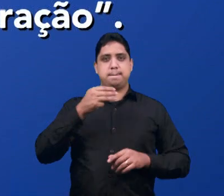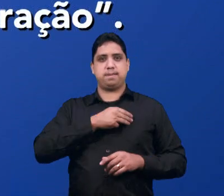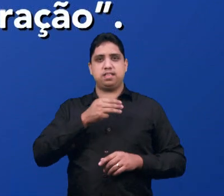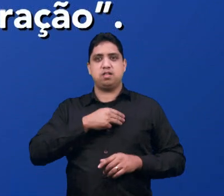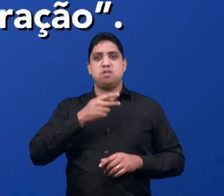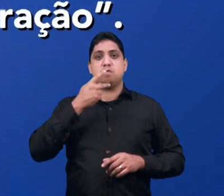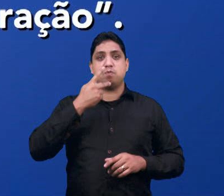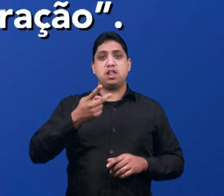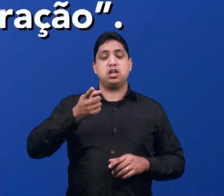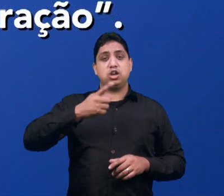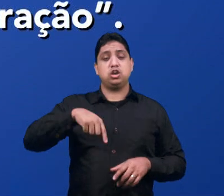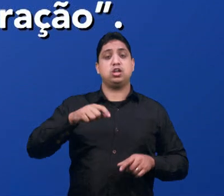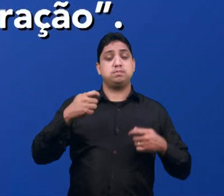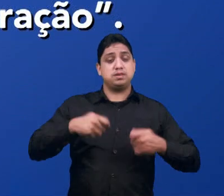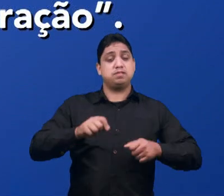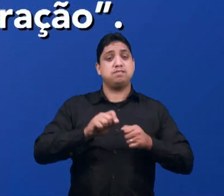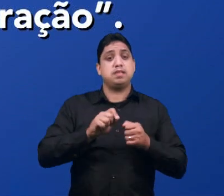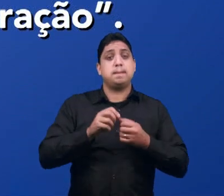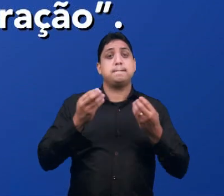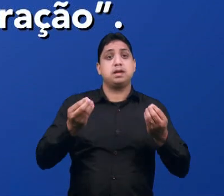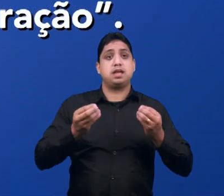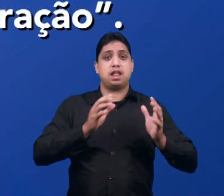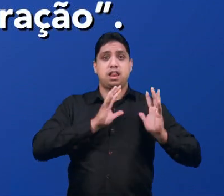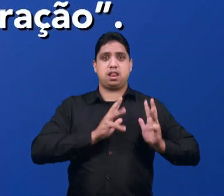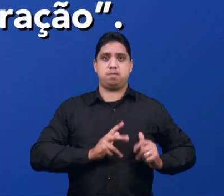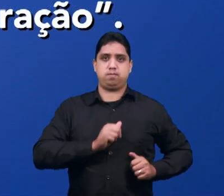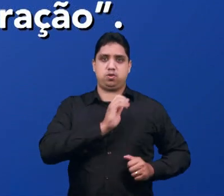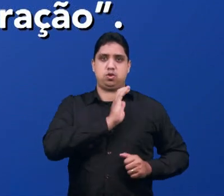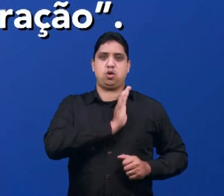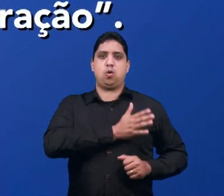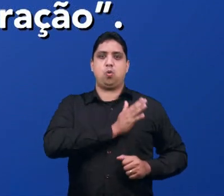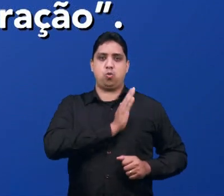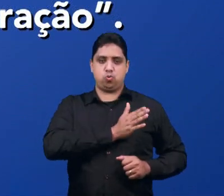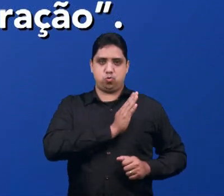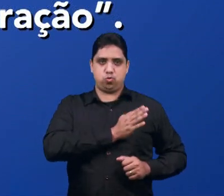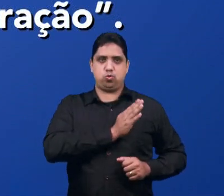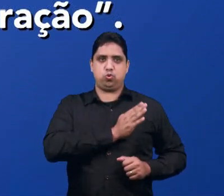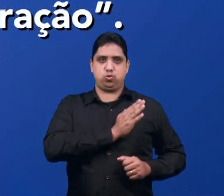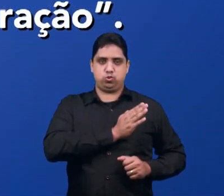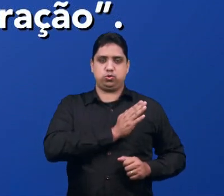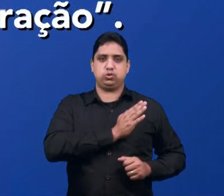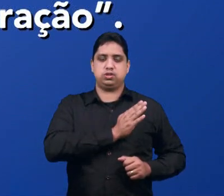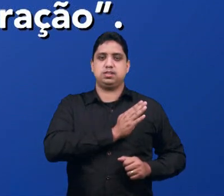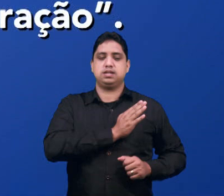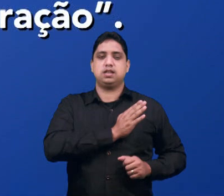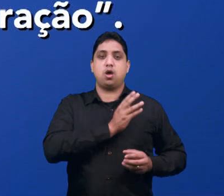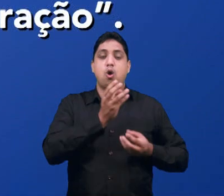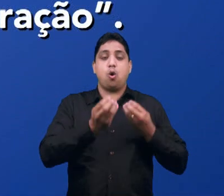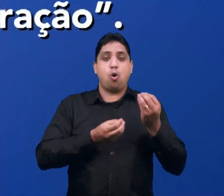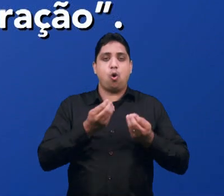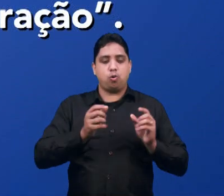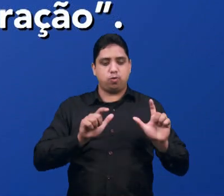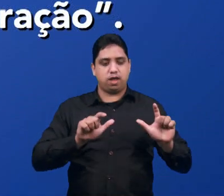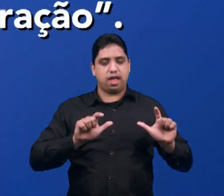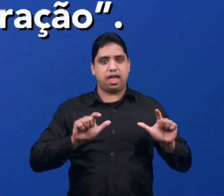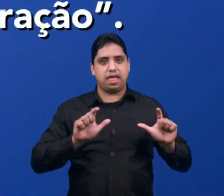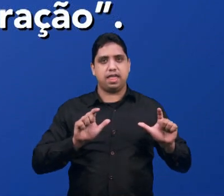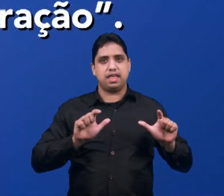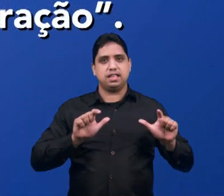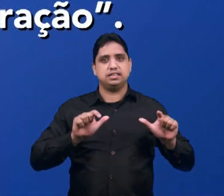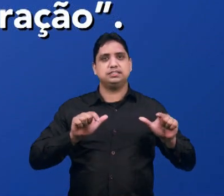trésor de son cœur, il prend le mal. Ici, en Luc et Matthieu parlent que nous